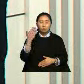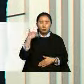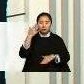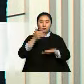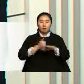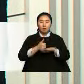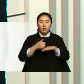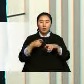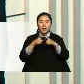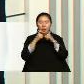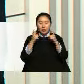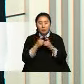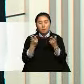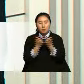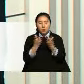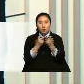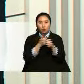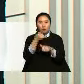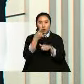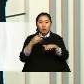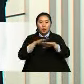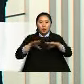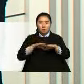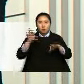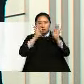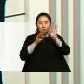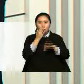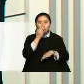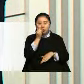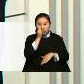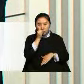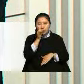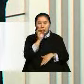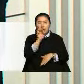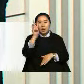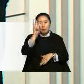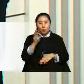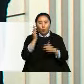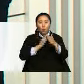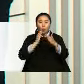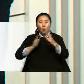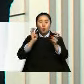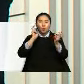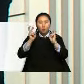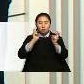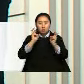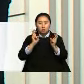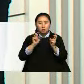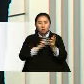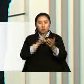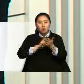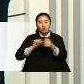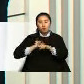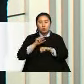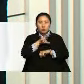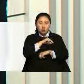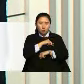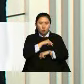지난해 말 민관대책위원회를 통해 해법을 찾을 것 같았던 양평공사 사태가 군의회에서 제동이